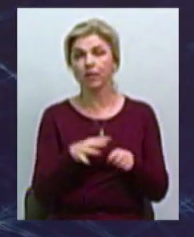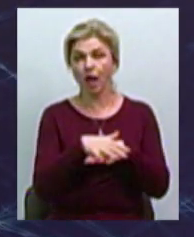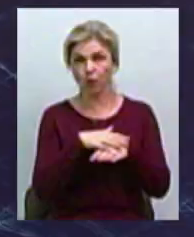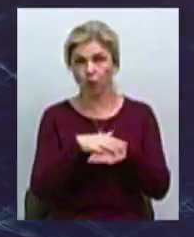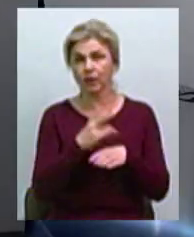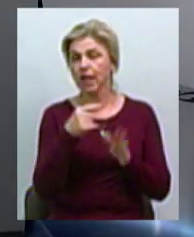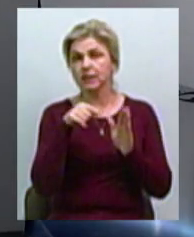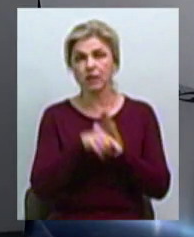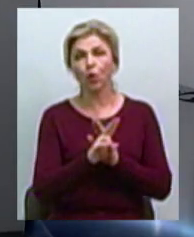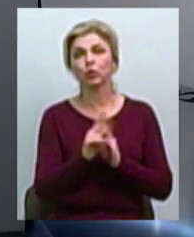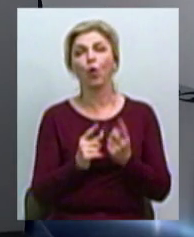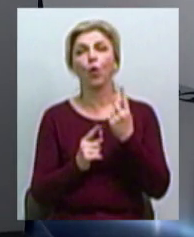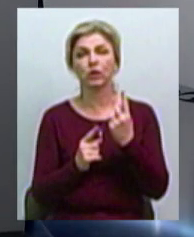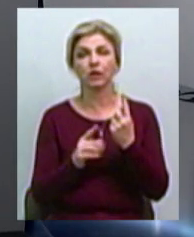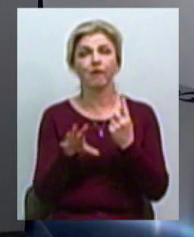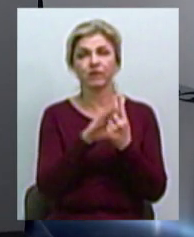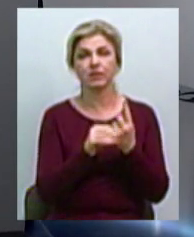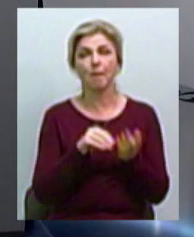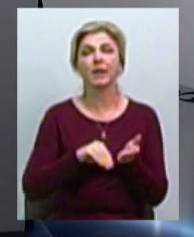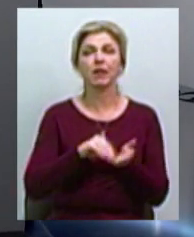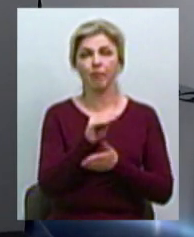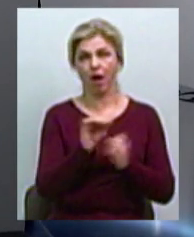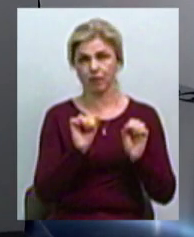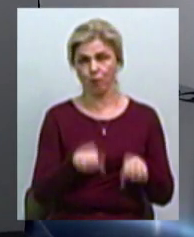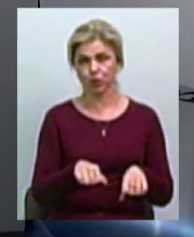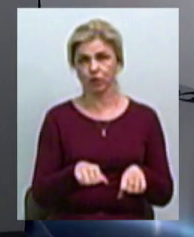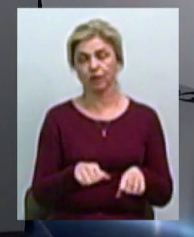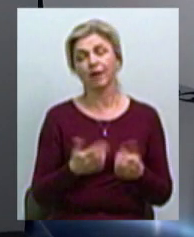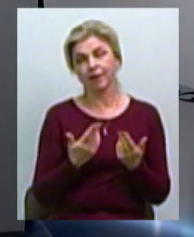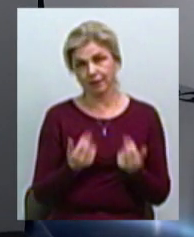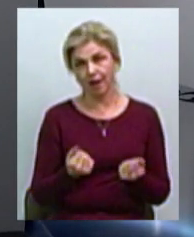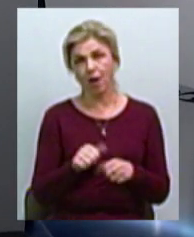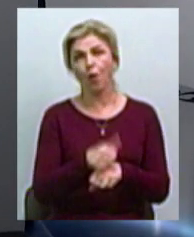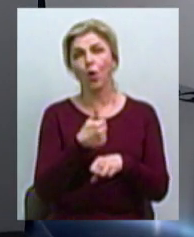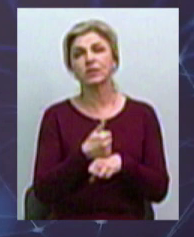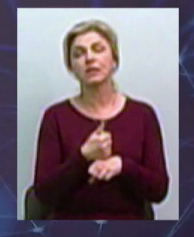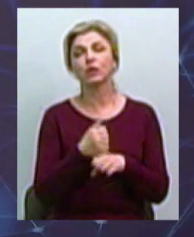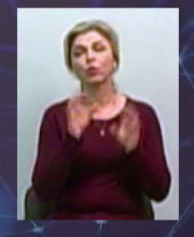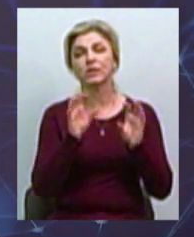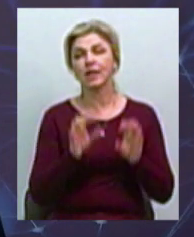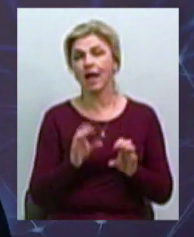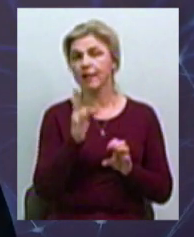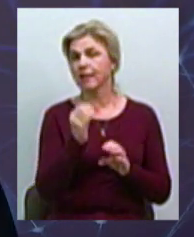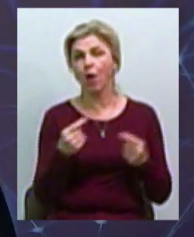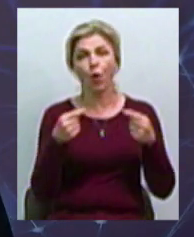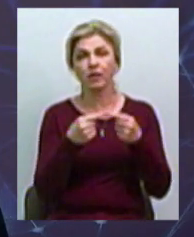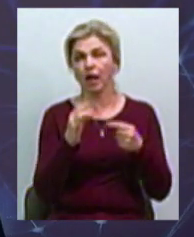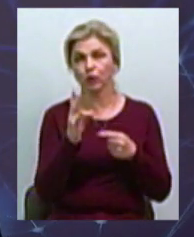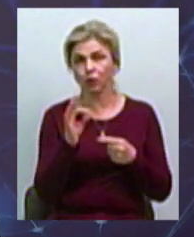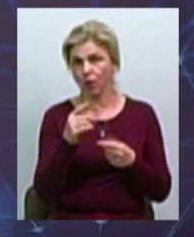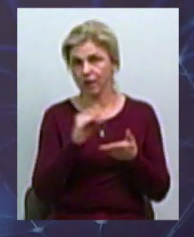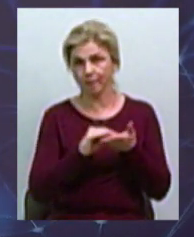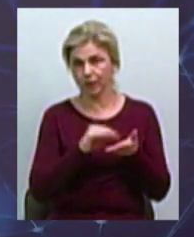один конкретний може частину цього придбати, я так розумію. Ну, скажімо так, Конституція це не конкретизувала, але на практиці у нас